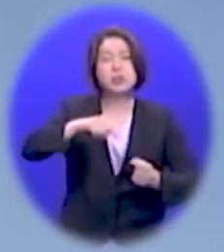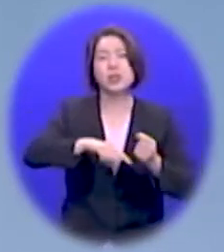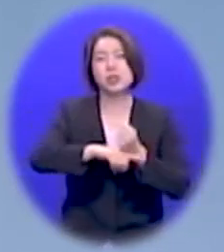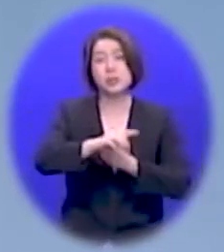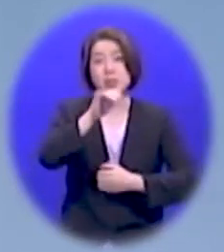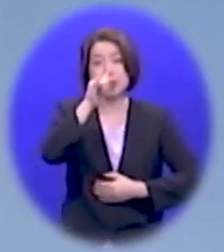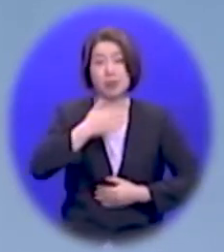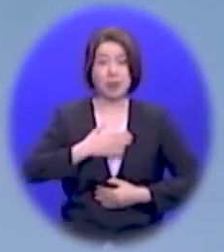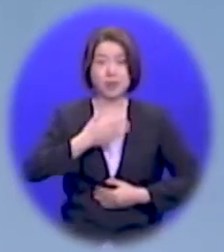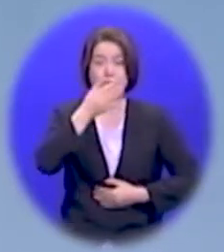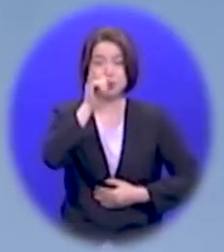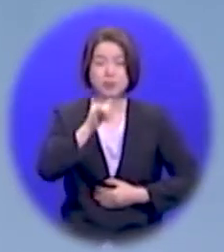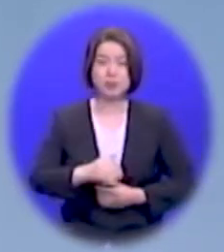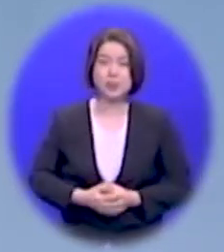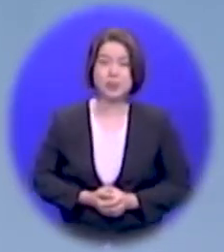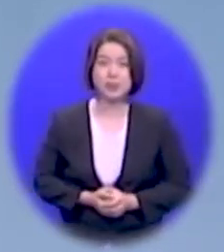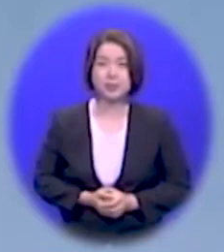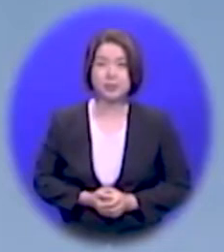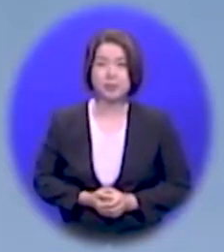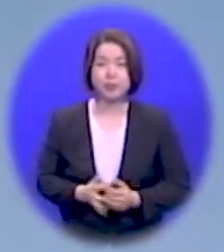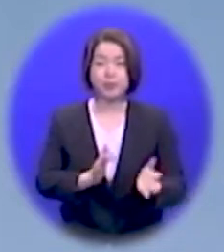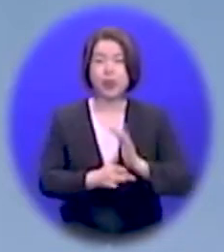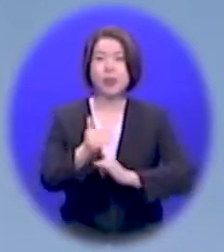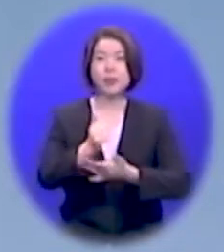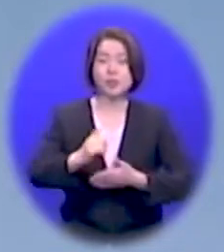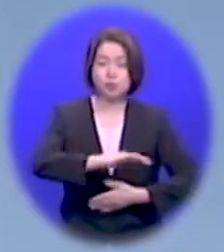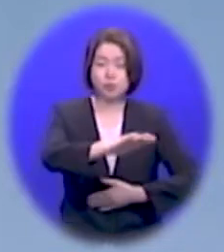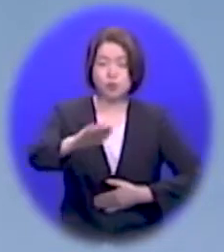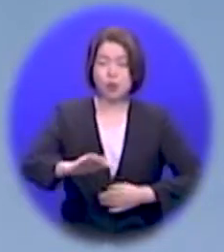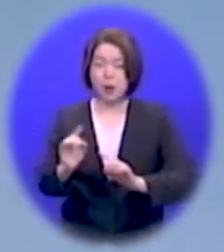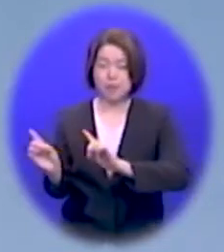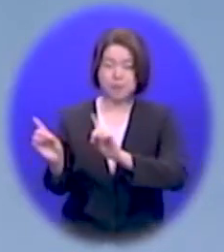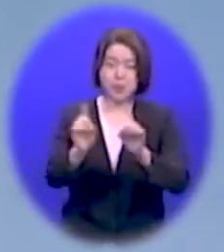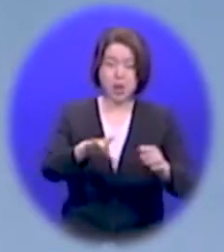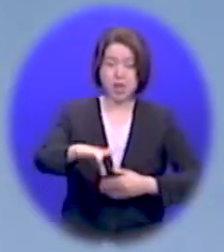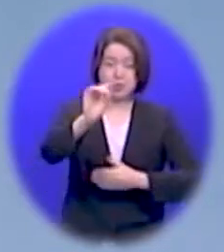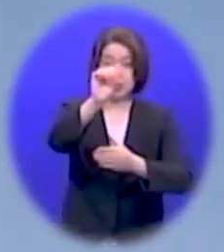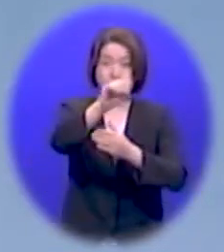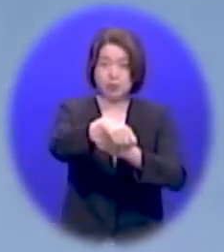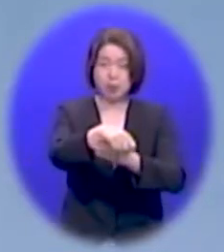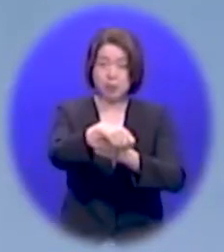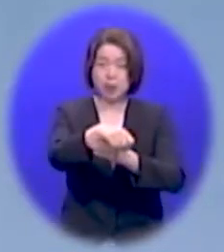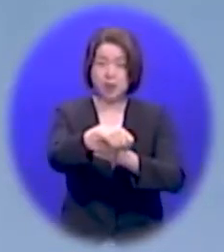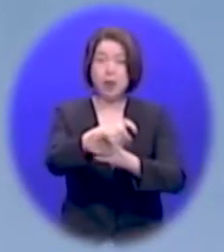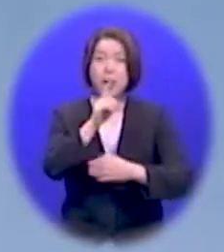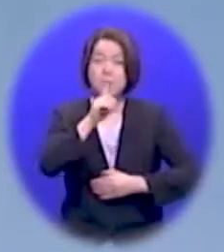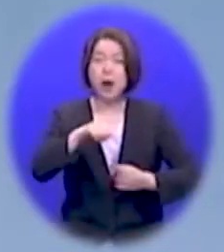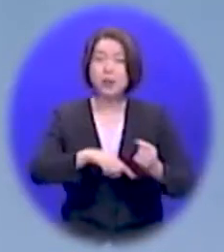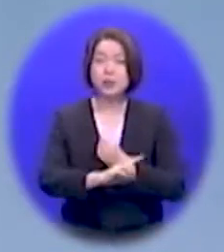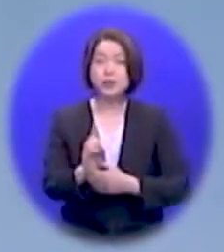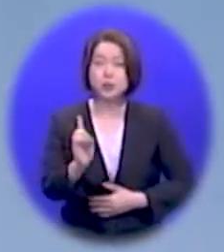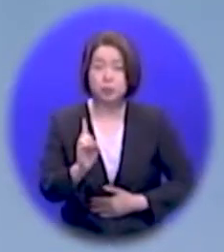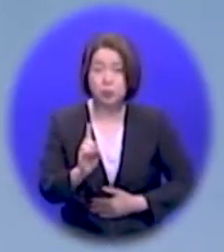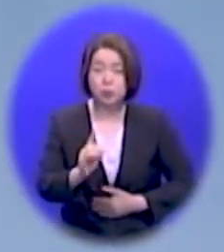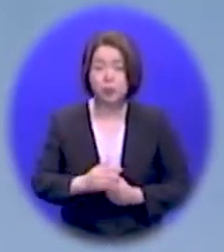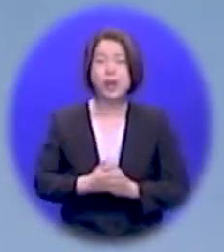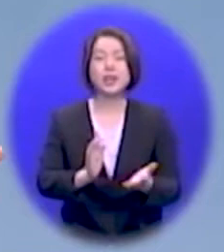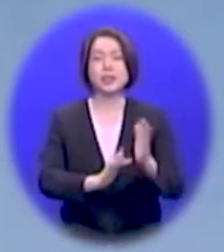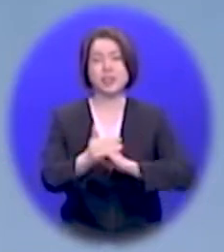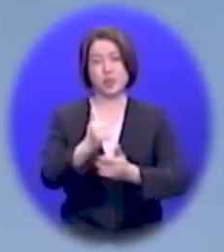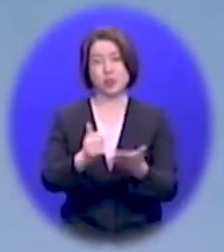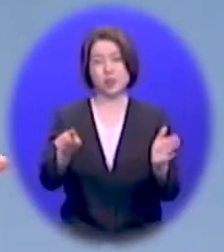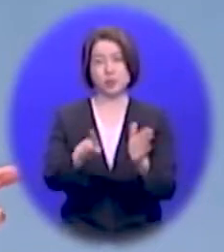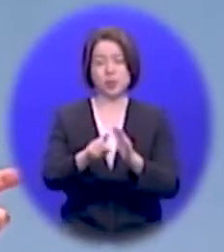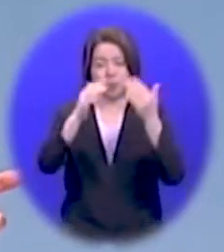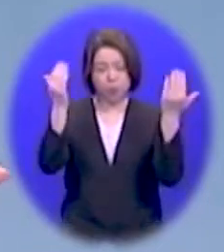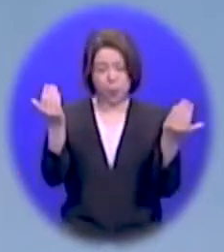있습니다 자 예수님께서 우리의 부활의 첫 열매 라는 말은 무슨 뜻인가 하면 예수를 믿는 모든